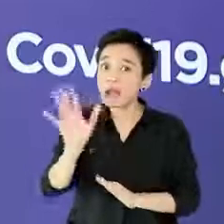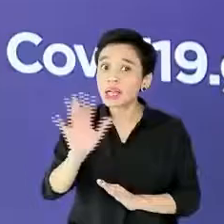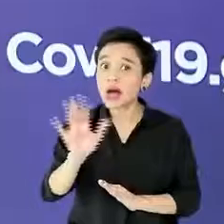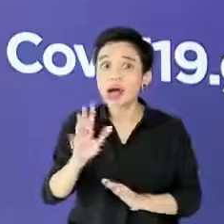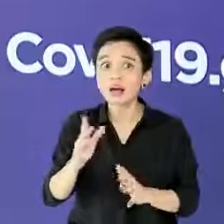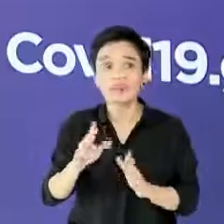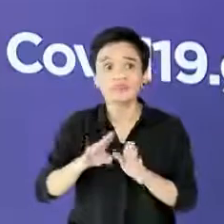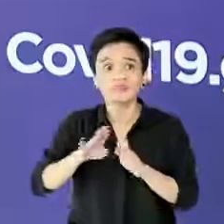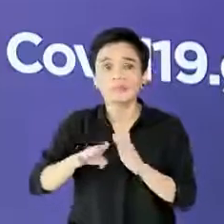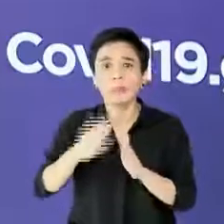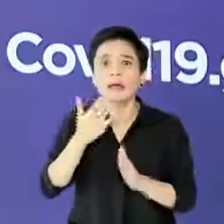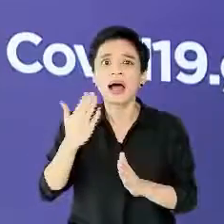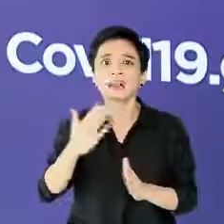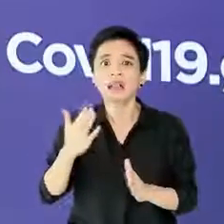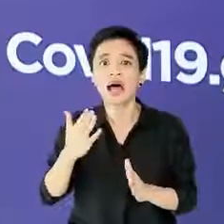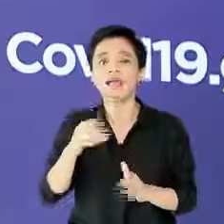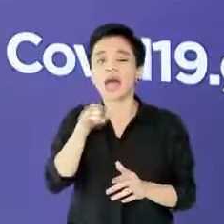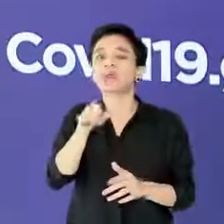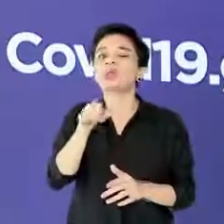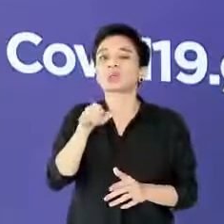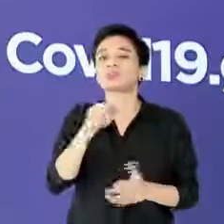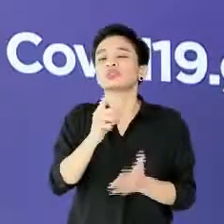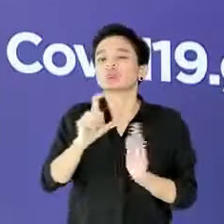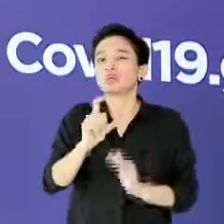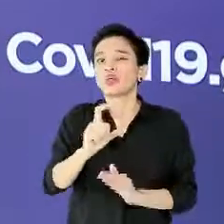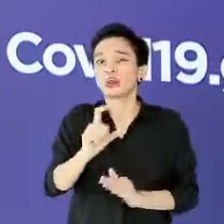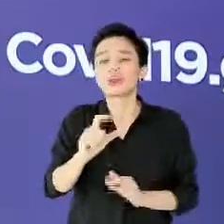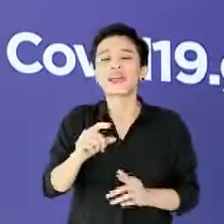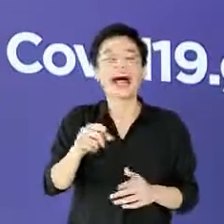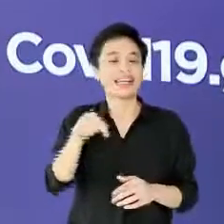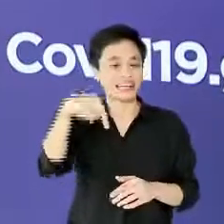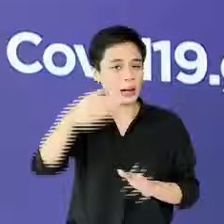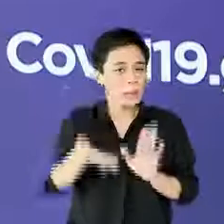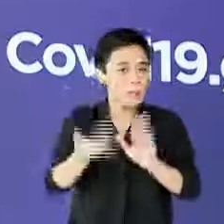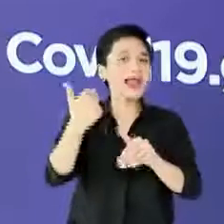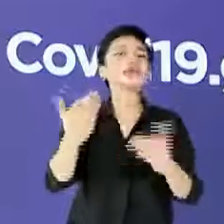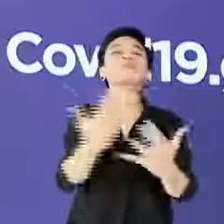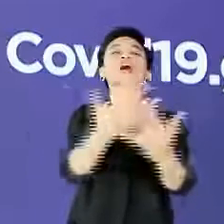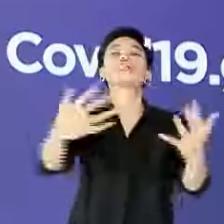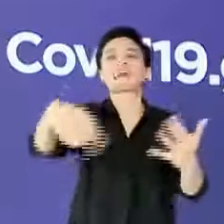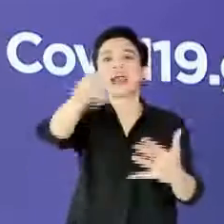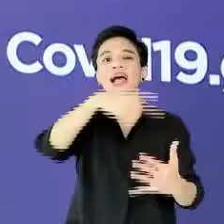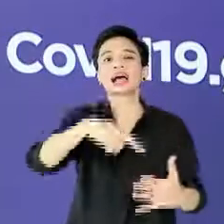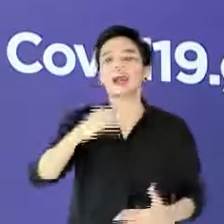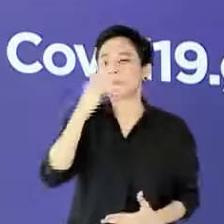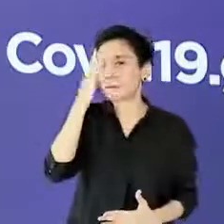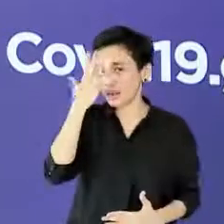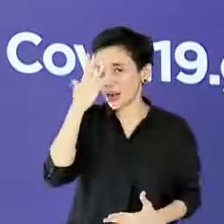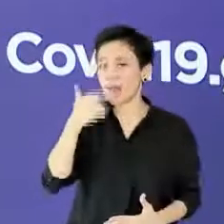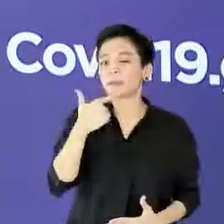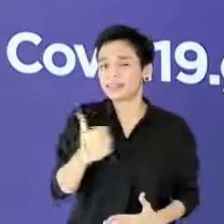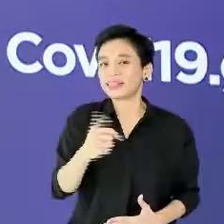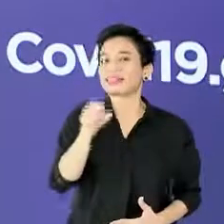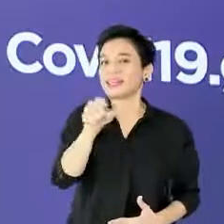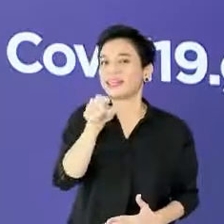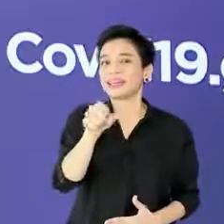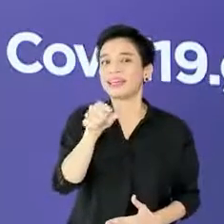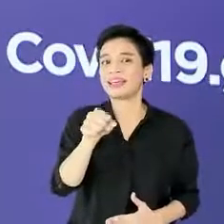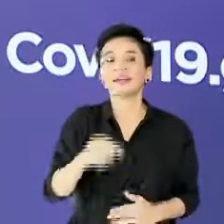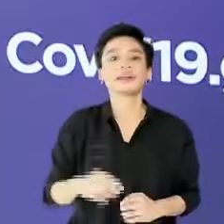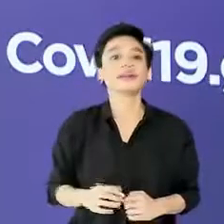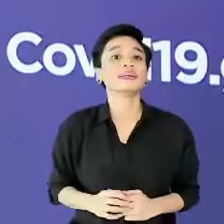lakukan eh tentu peran serta masyarakat menjadi faktor penting eh jadi